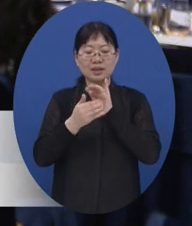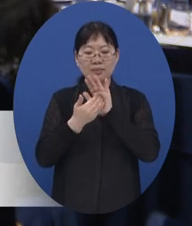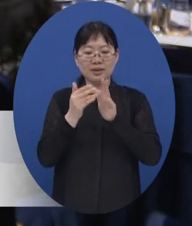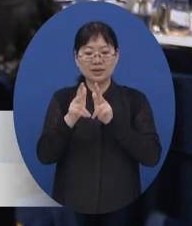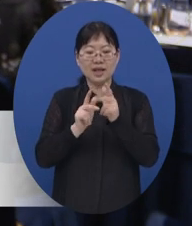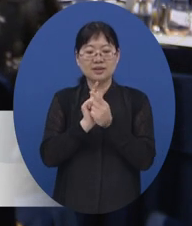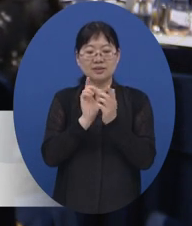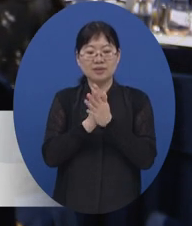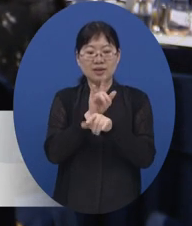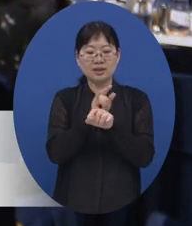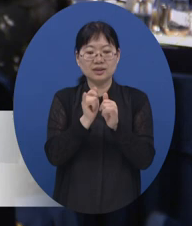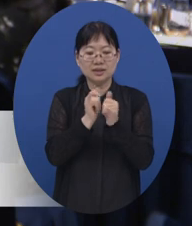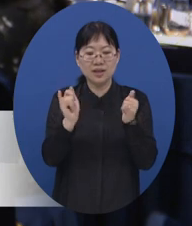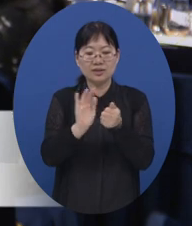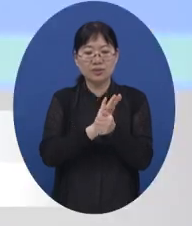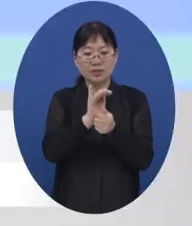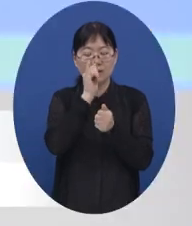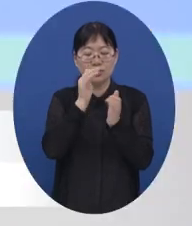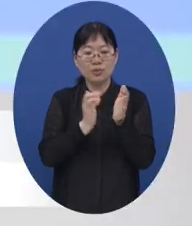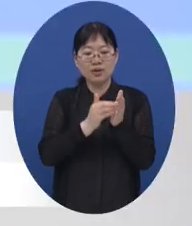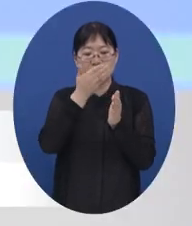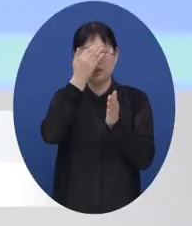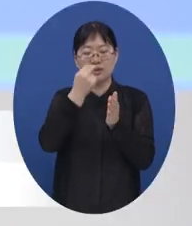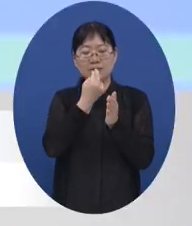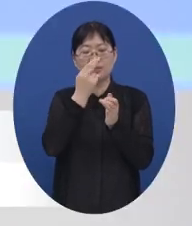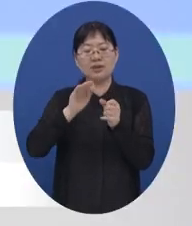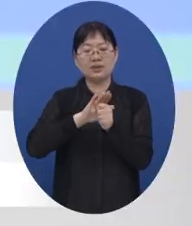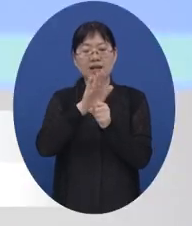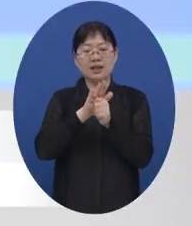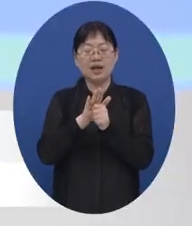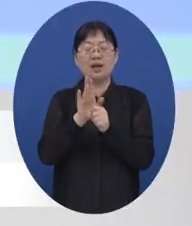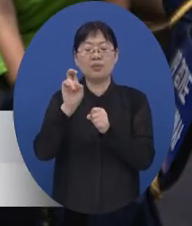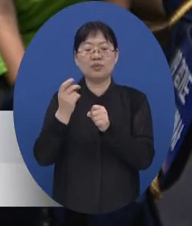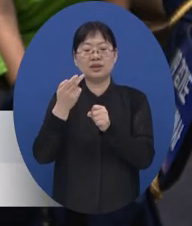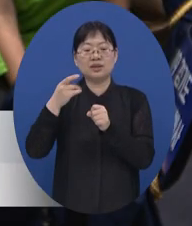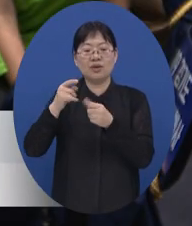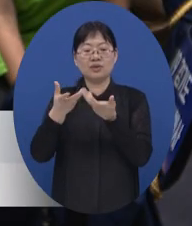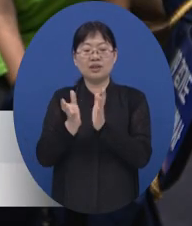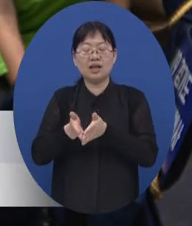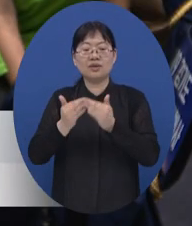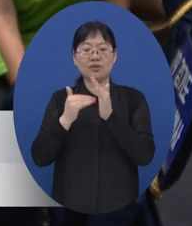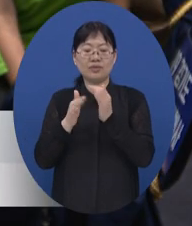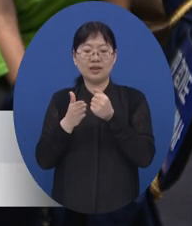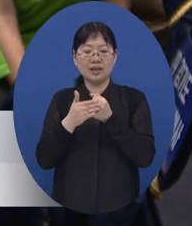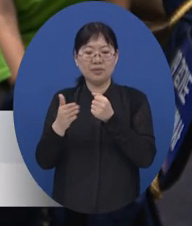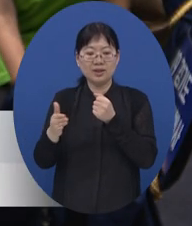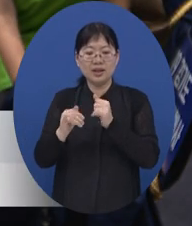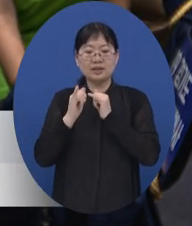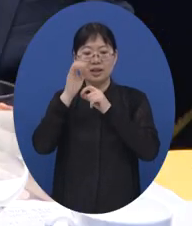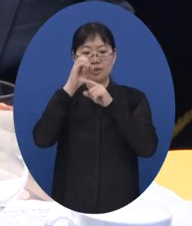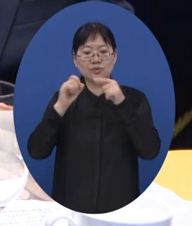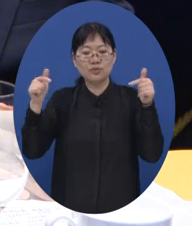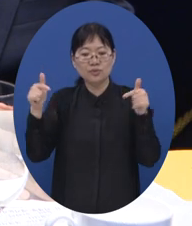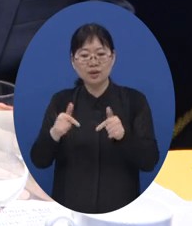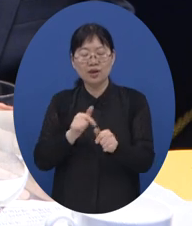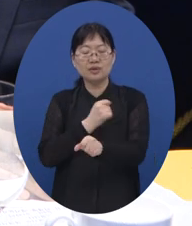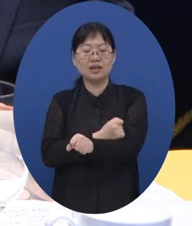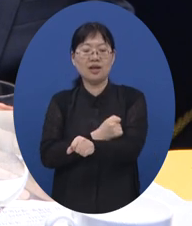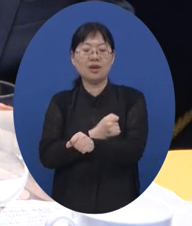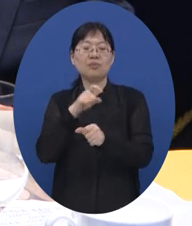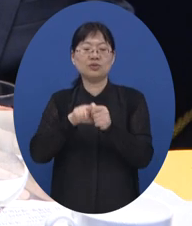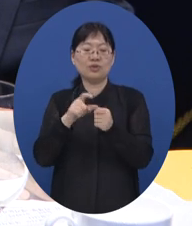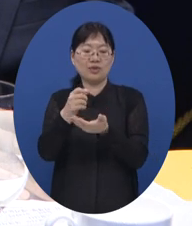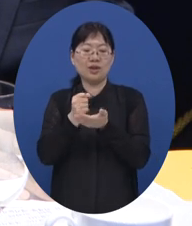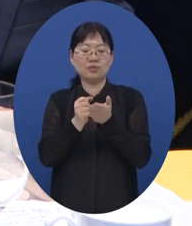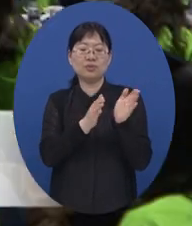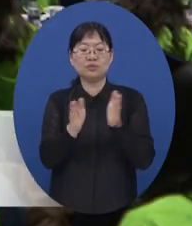자살 예방 사업 실무자 등을 격려하고 경우도 청년 생명사랑 모니터단 을 발족해 생명사랑 인식과 잣을 를 낮추는 데 기여하고자